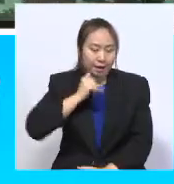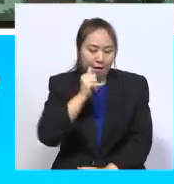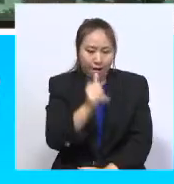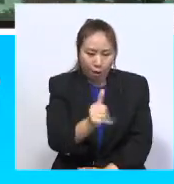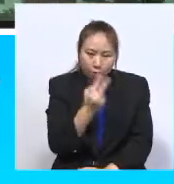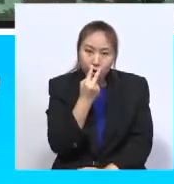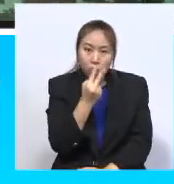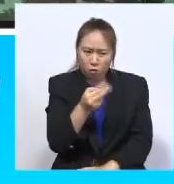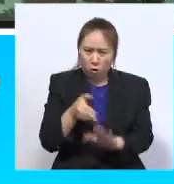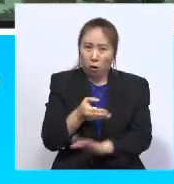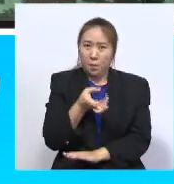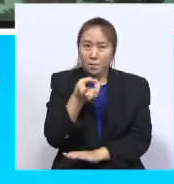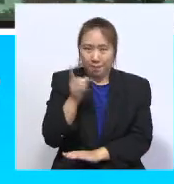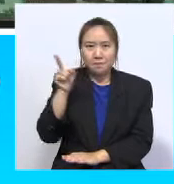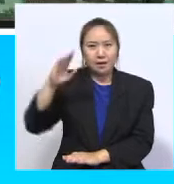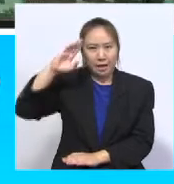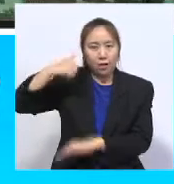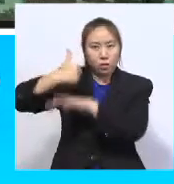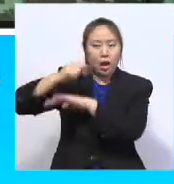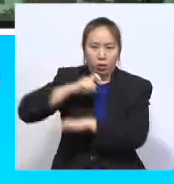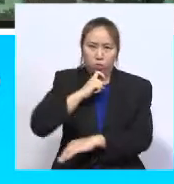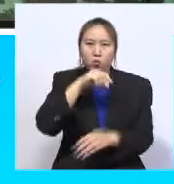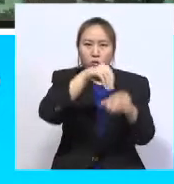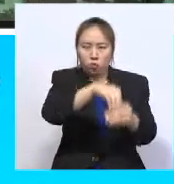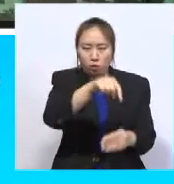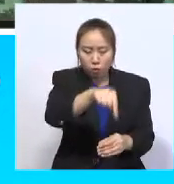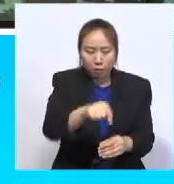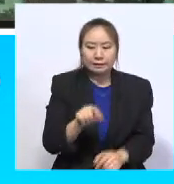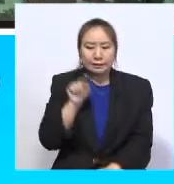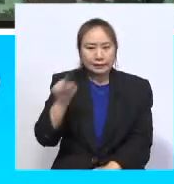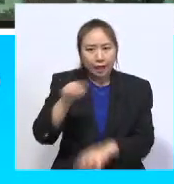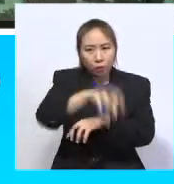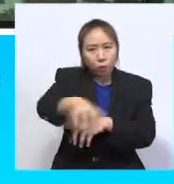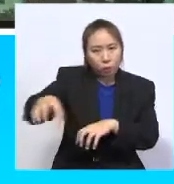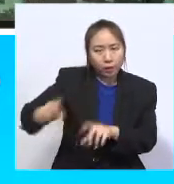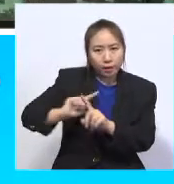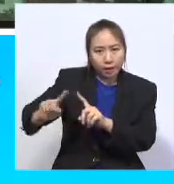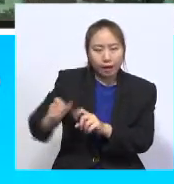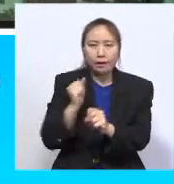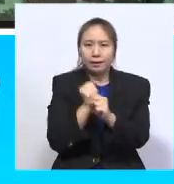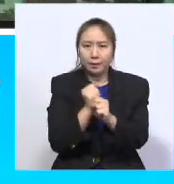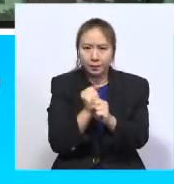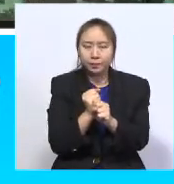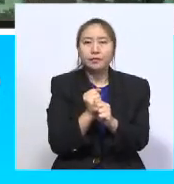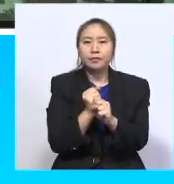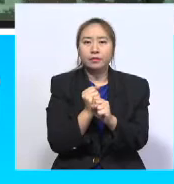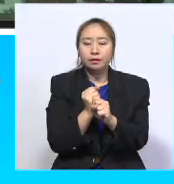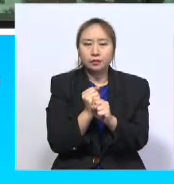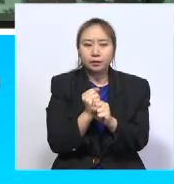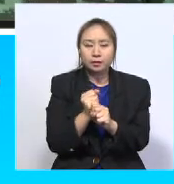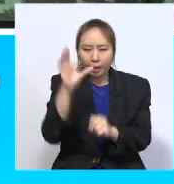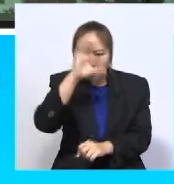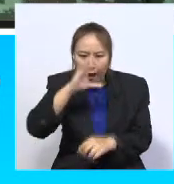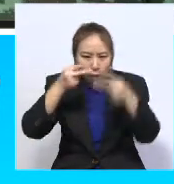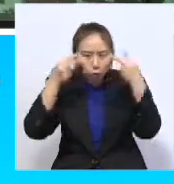ตุเมื่อสักครู่ที่ผ่านมาท่านก็อยู่ในที่เกิดเหตุนะครับท่านได้กำชับทุกหน่วยเฉพาะกิจในพื้นที่ในการดำเนินการเรื่องการติดตามจับกลุ่ม